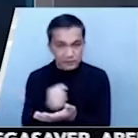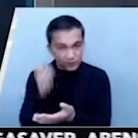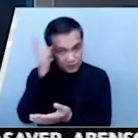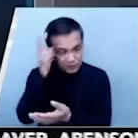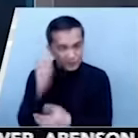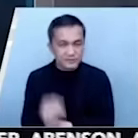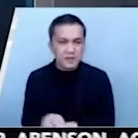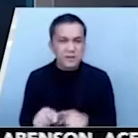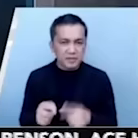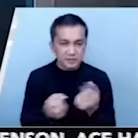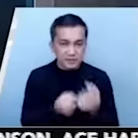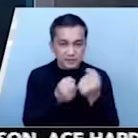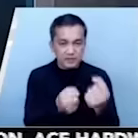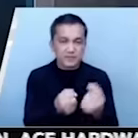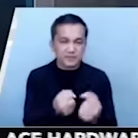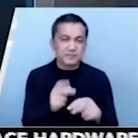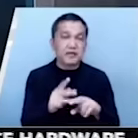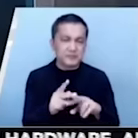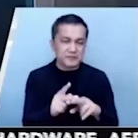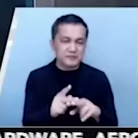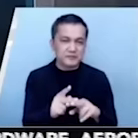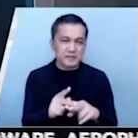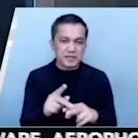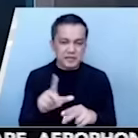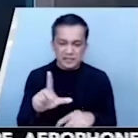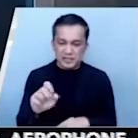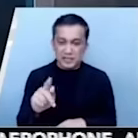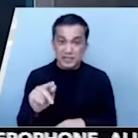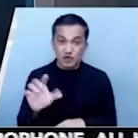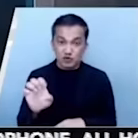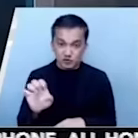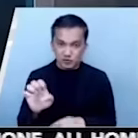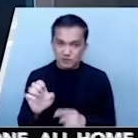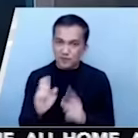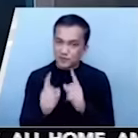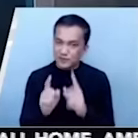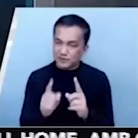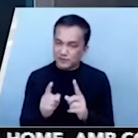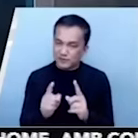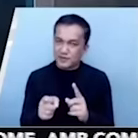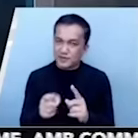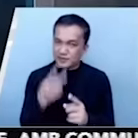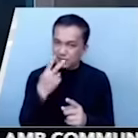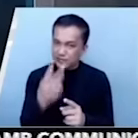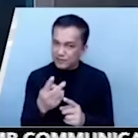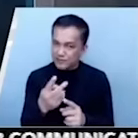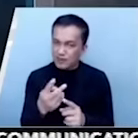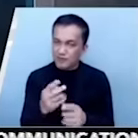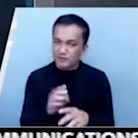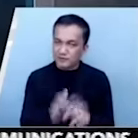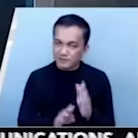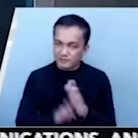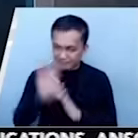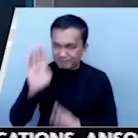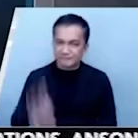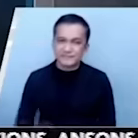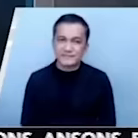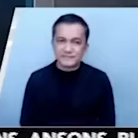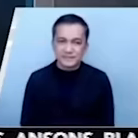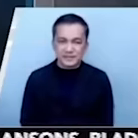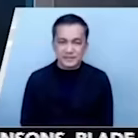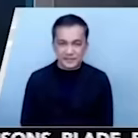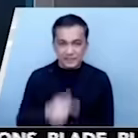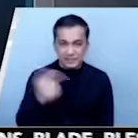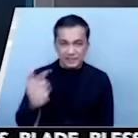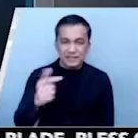mungkahi ang mga taga-Pangasinan. Basta letos ang pag-uusapan para kita mo ang asenso. Alamin sa pagtutok ni Russell Simorio ng